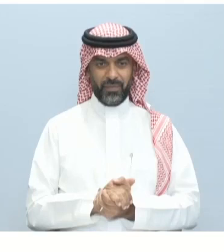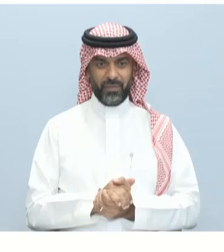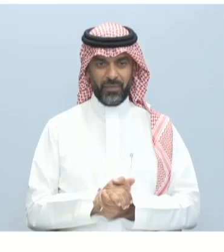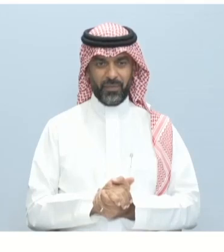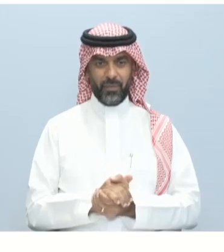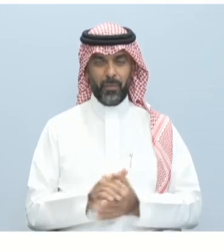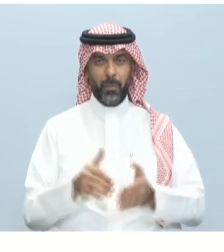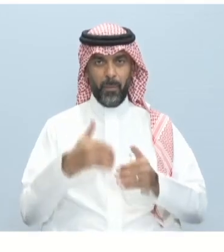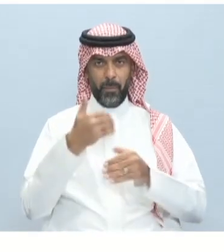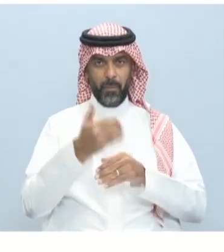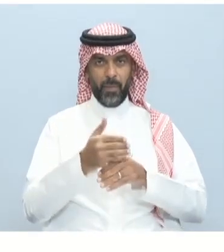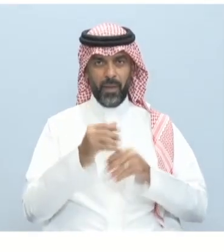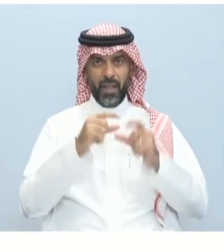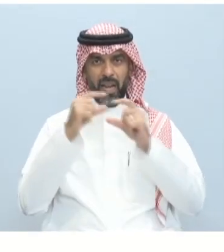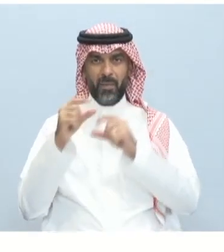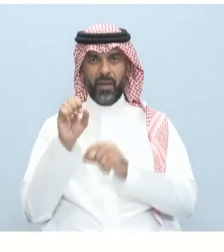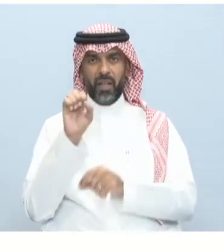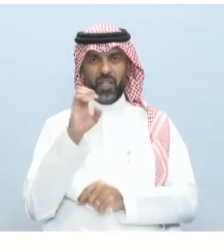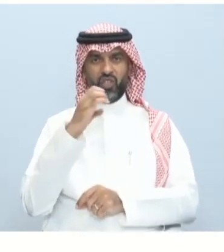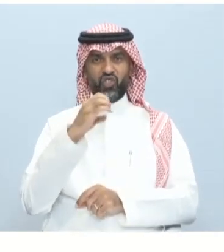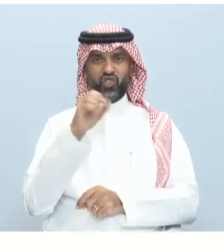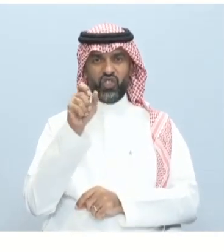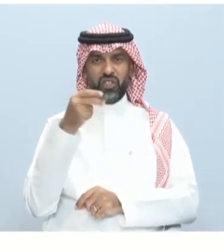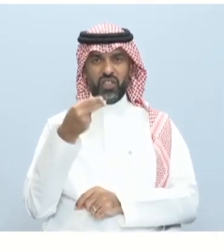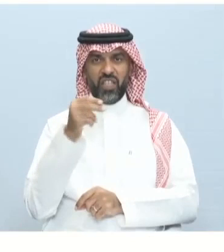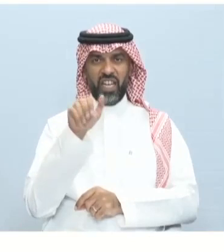بعد ذلك لبنة change custom number